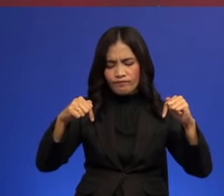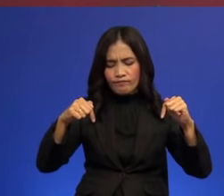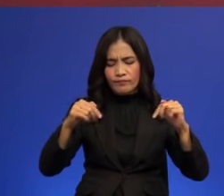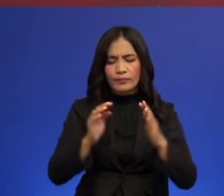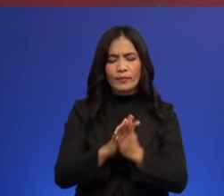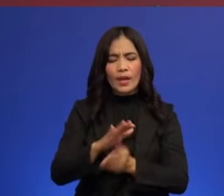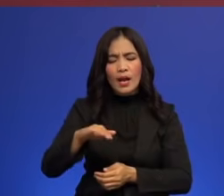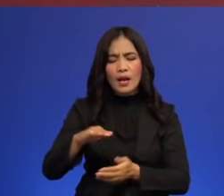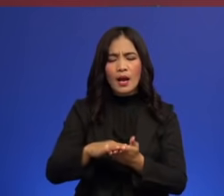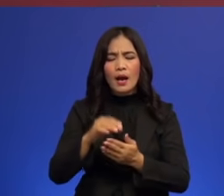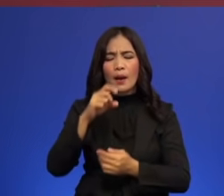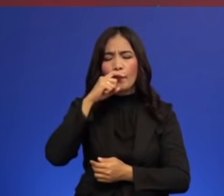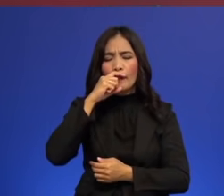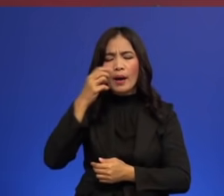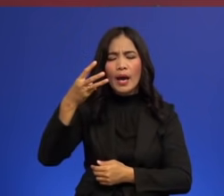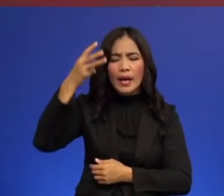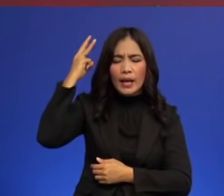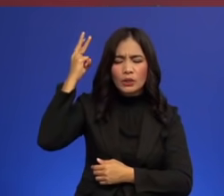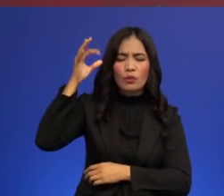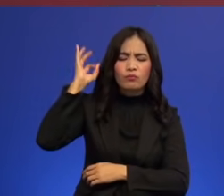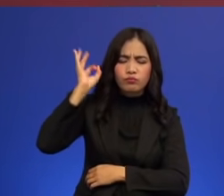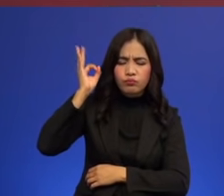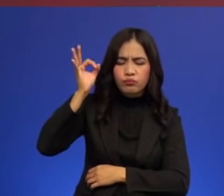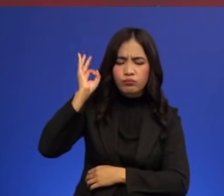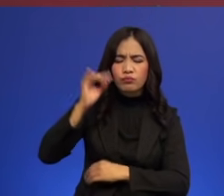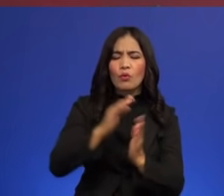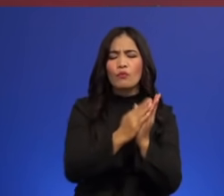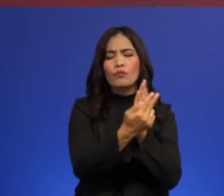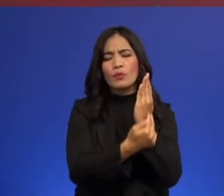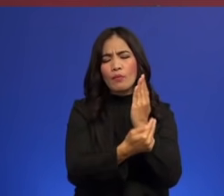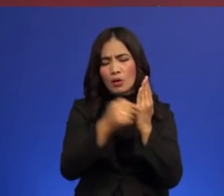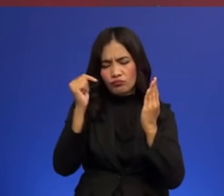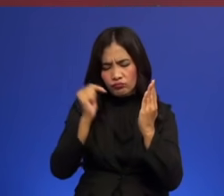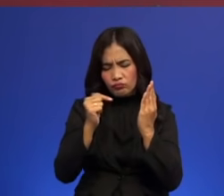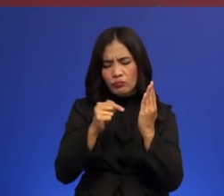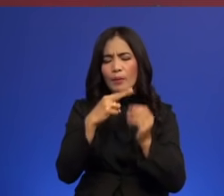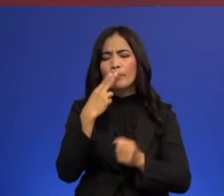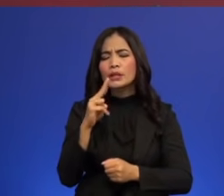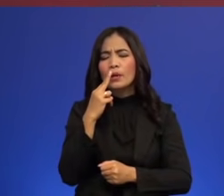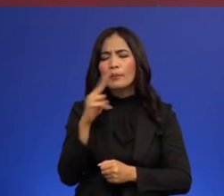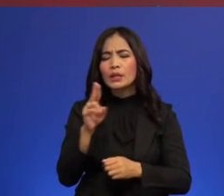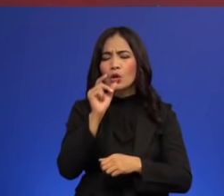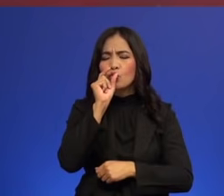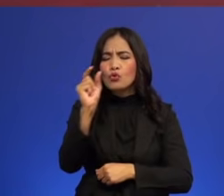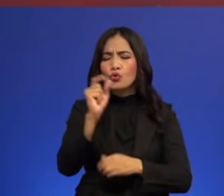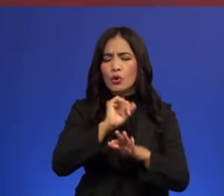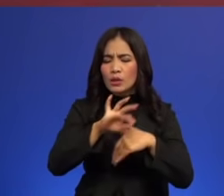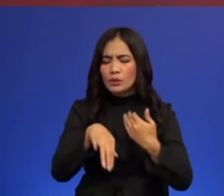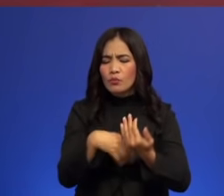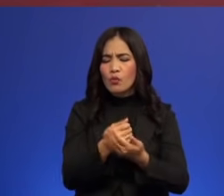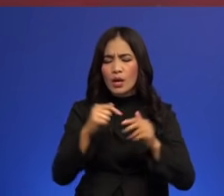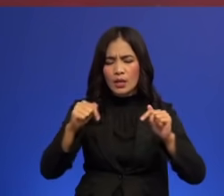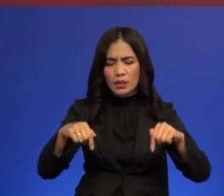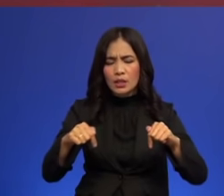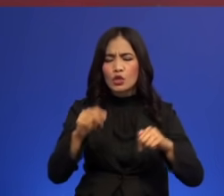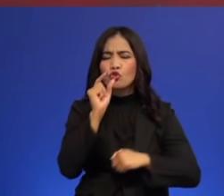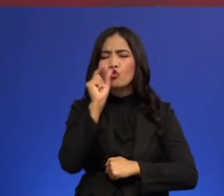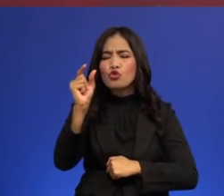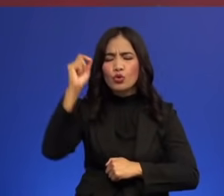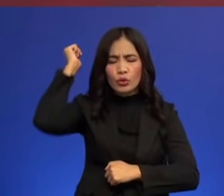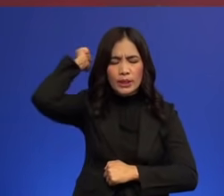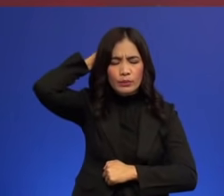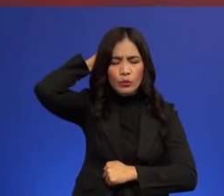Pakailah anak-Mu Erastus untuk menyampaikan pesan-pesan-Mu kepada kami semua, khususnya kepada kaum